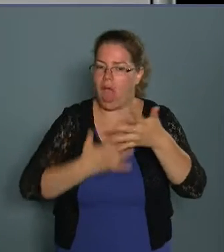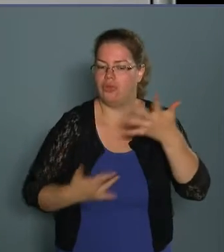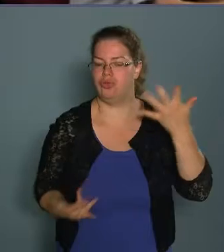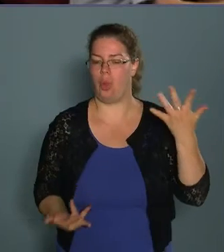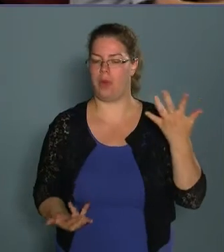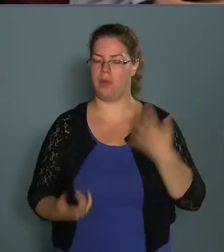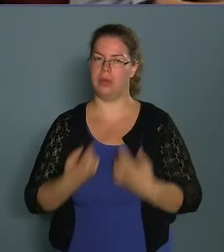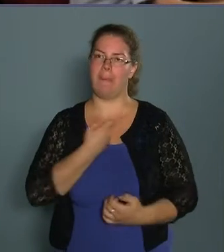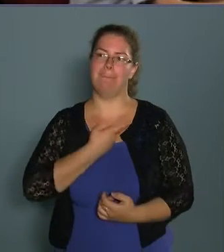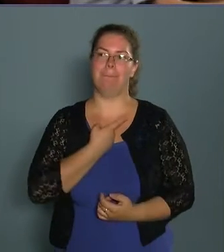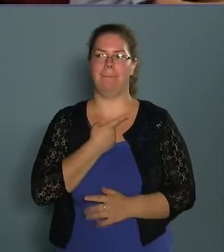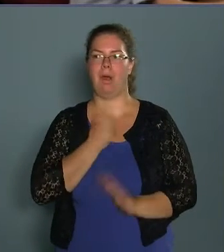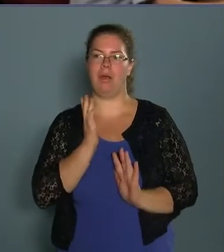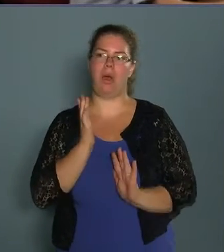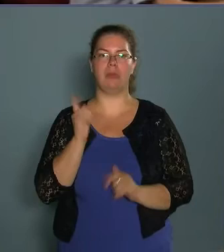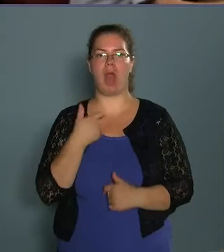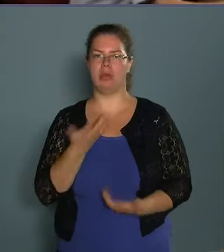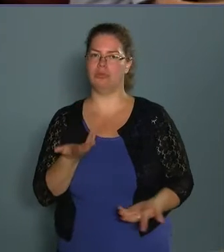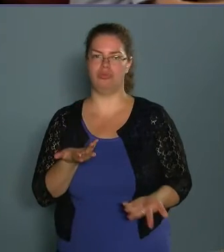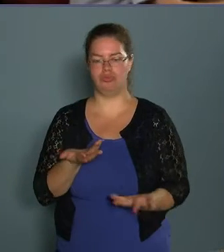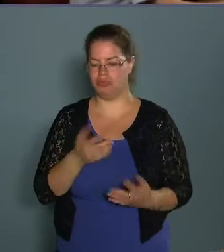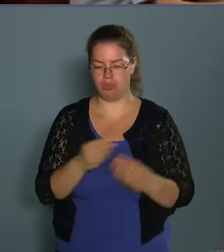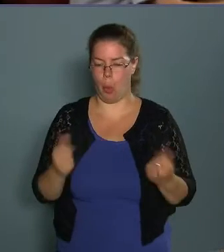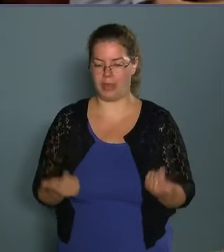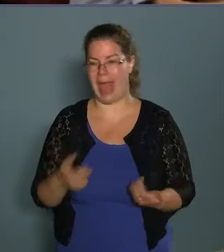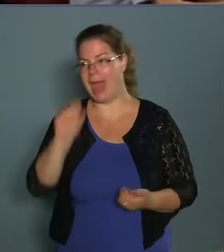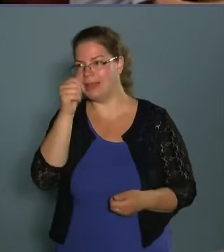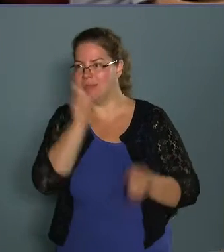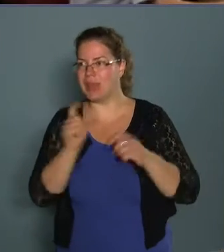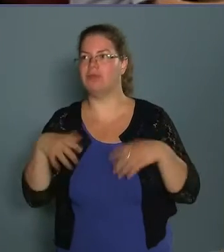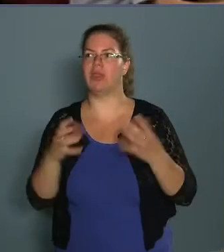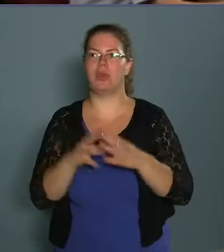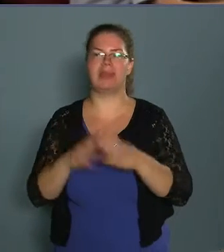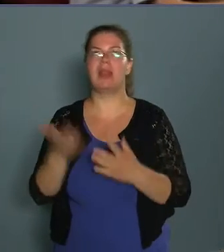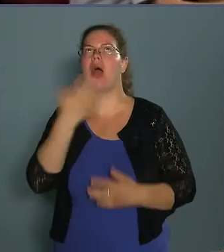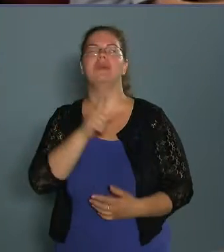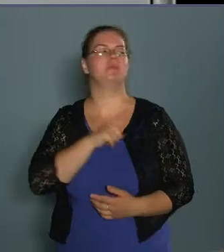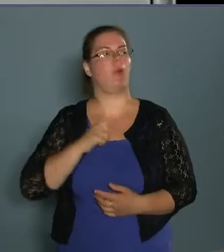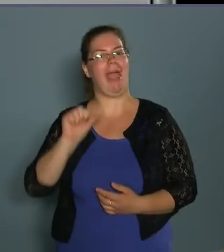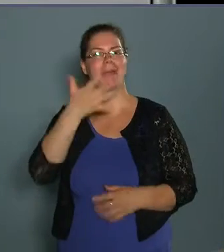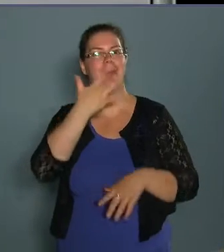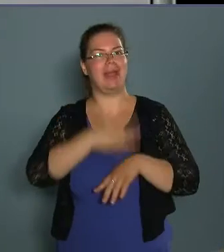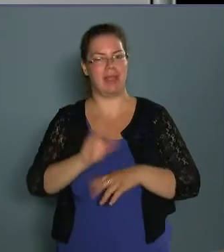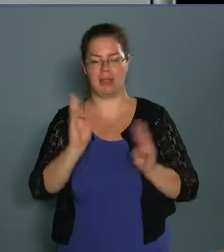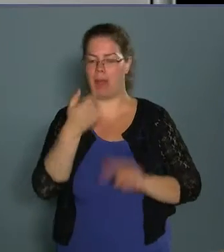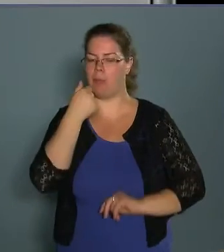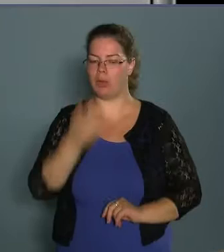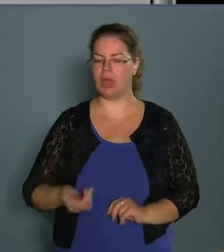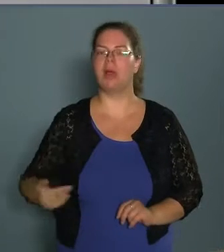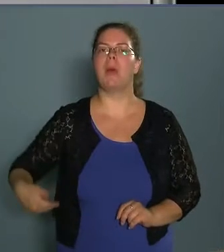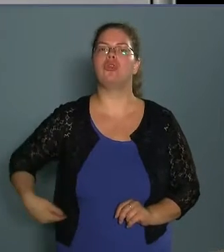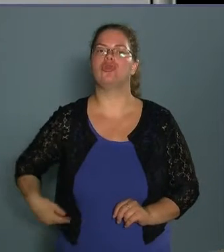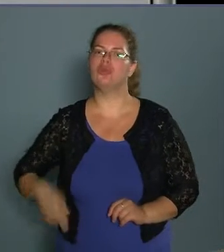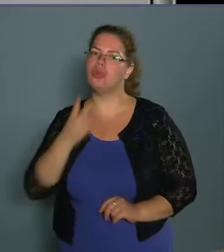felsorolni a magam laikus módján őket név szerint vagy osztály szerint, de ha csak egy példát kell mondanom, az urológiai